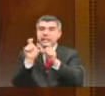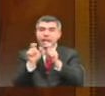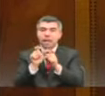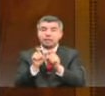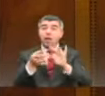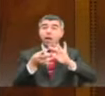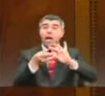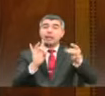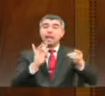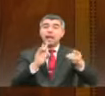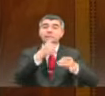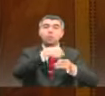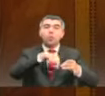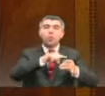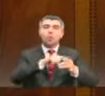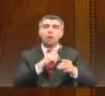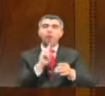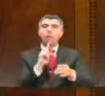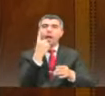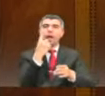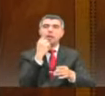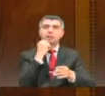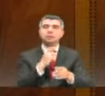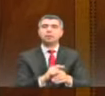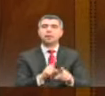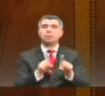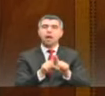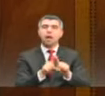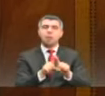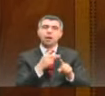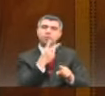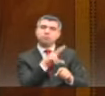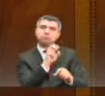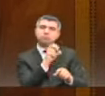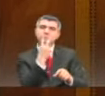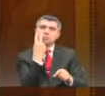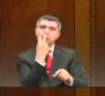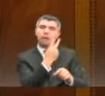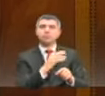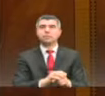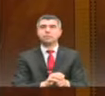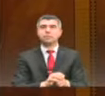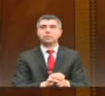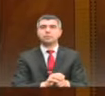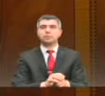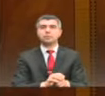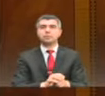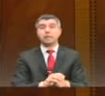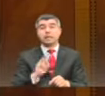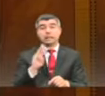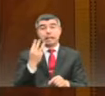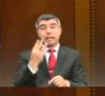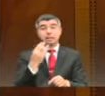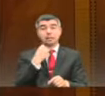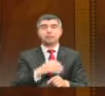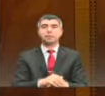إلكترونية موحدة خاصة بالمعلومة العمومية. هذا هو المحور الثاني. أما المحور